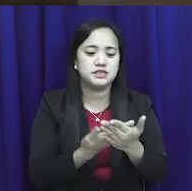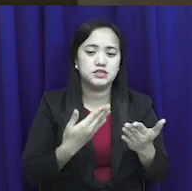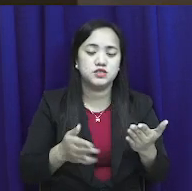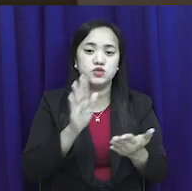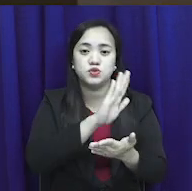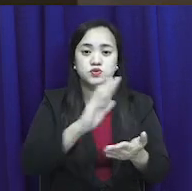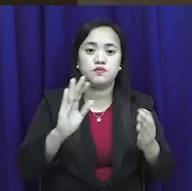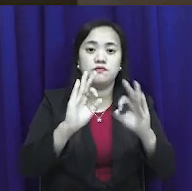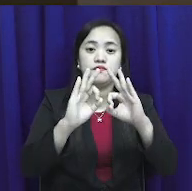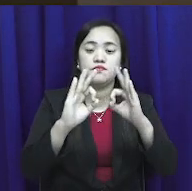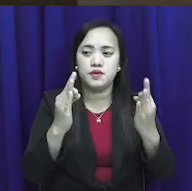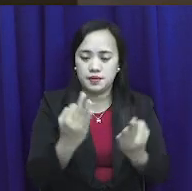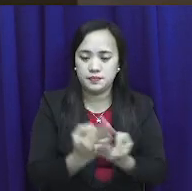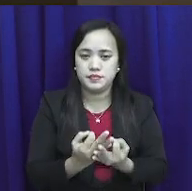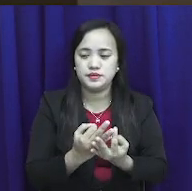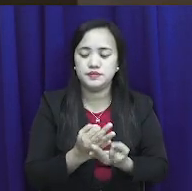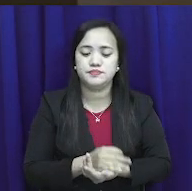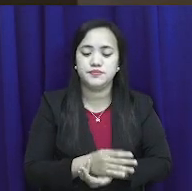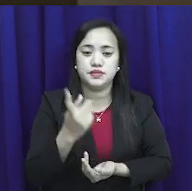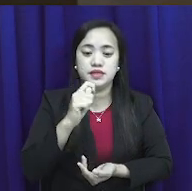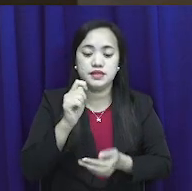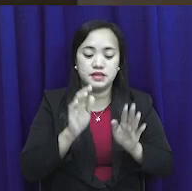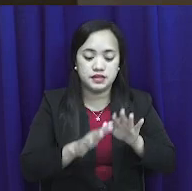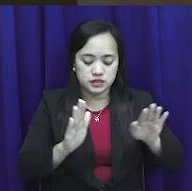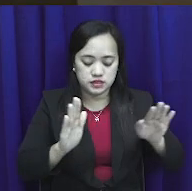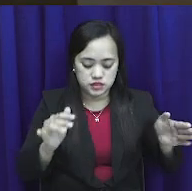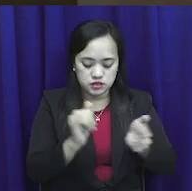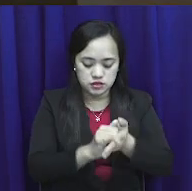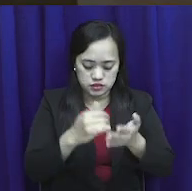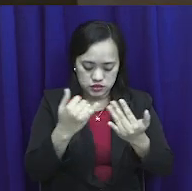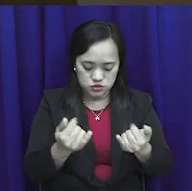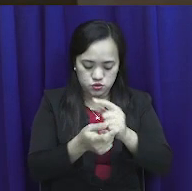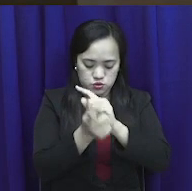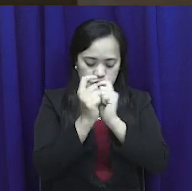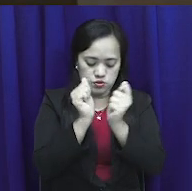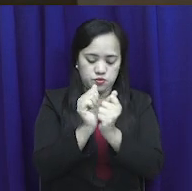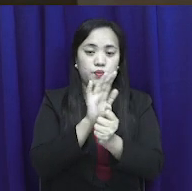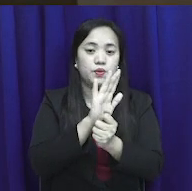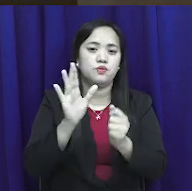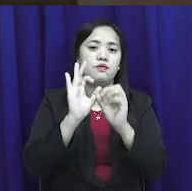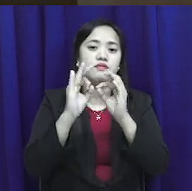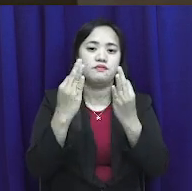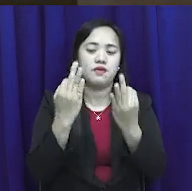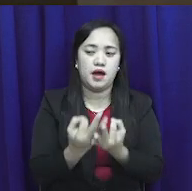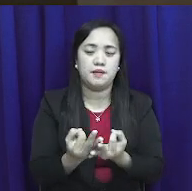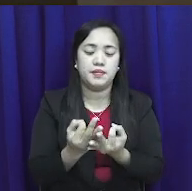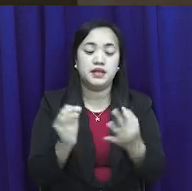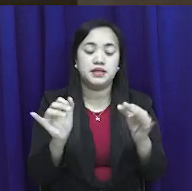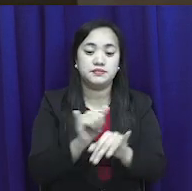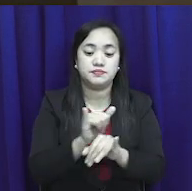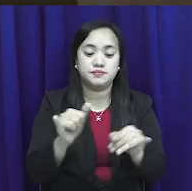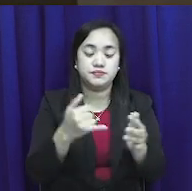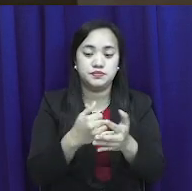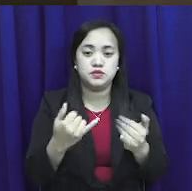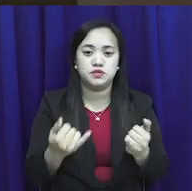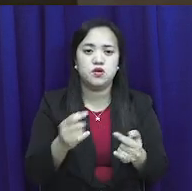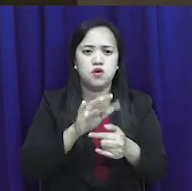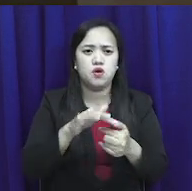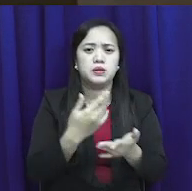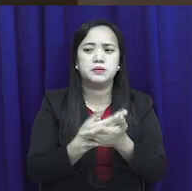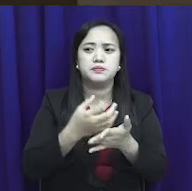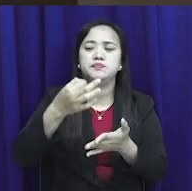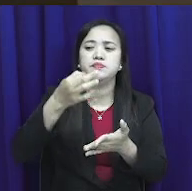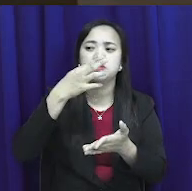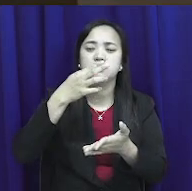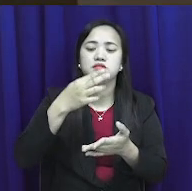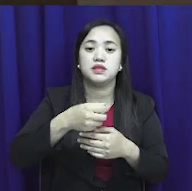yung pamilya mo And yung mga anak mo na kasama m araw-araw kasi like even yung mga vitamins lang pag sabian